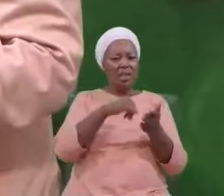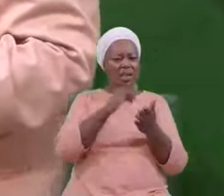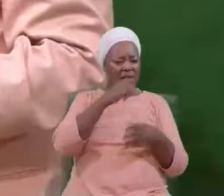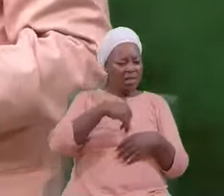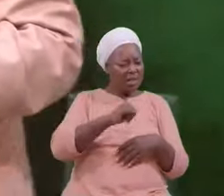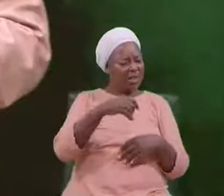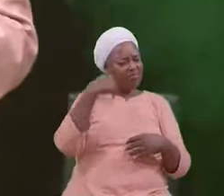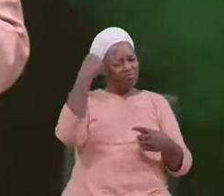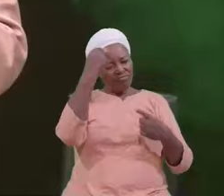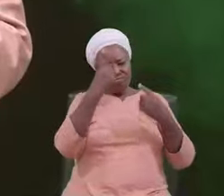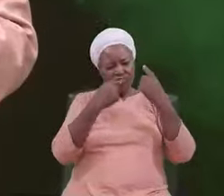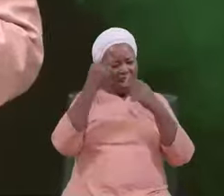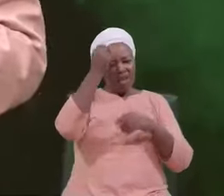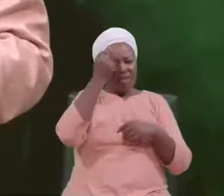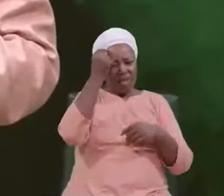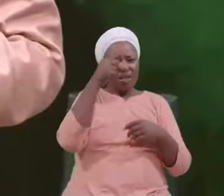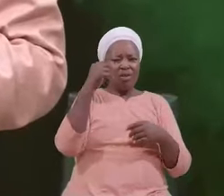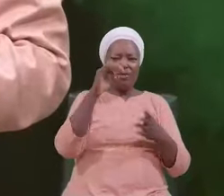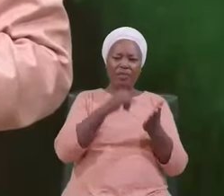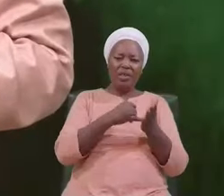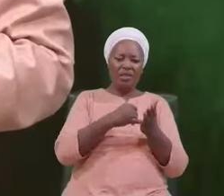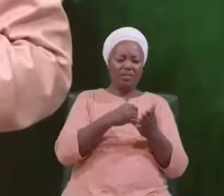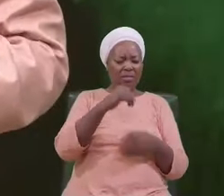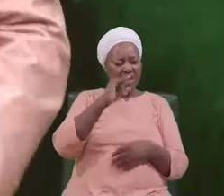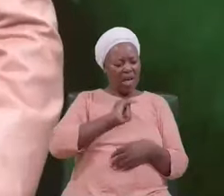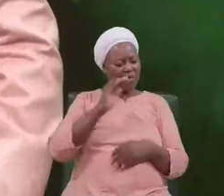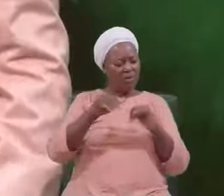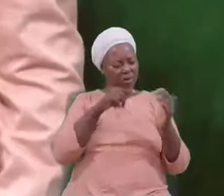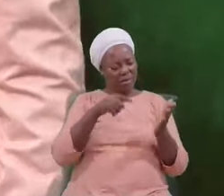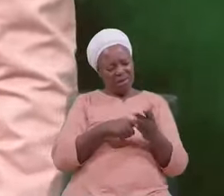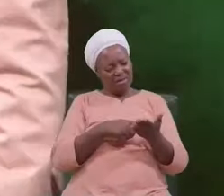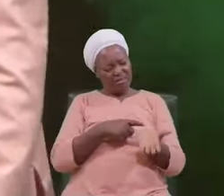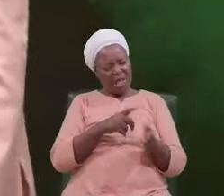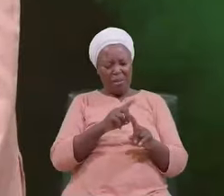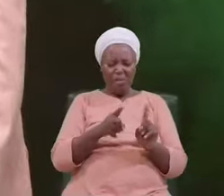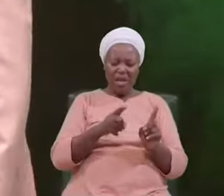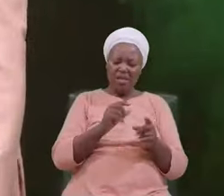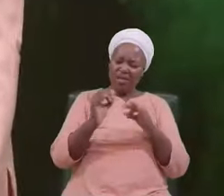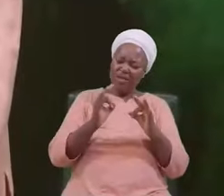et le Père va considérer de faire ceci et cela. Mais